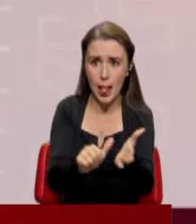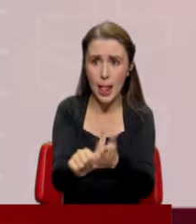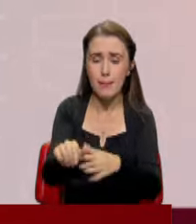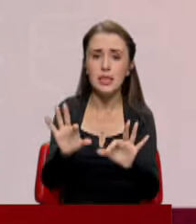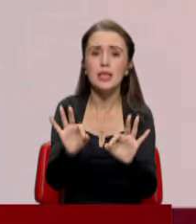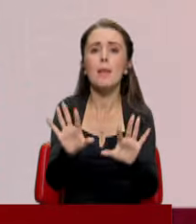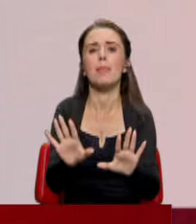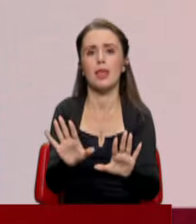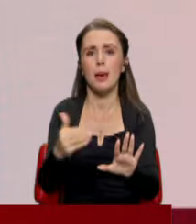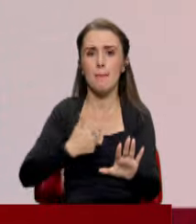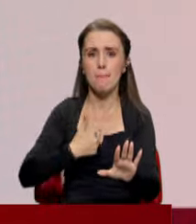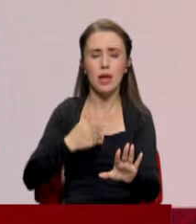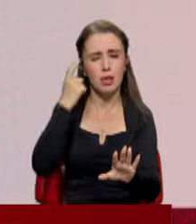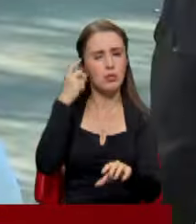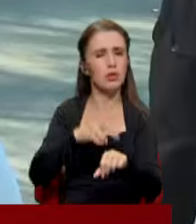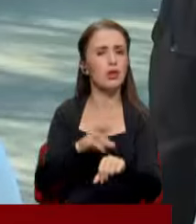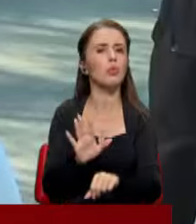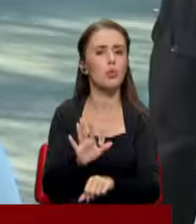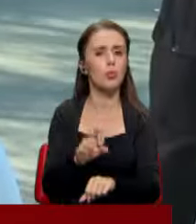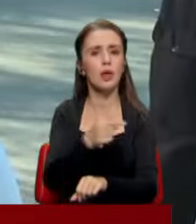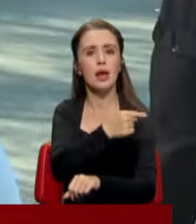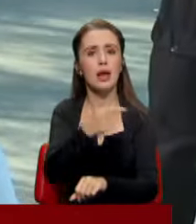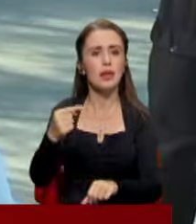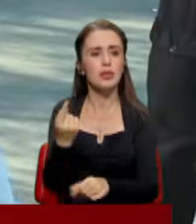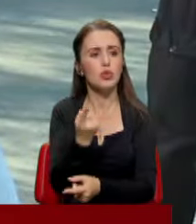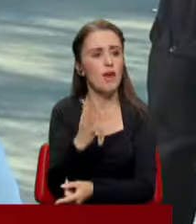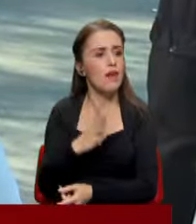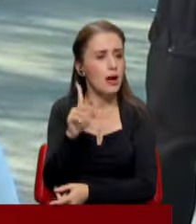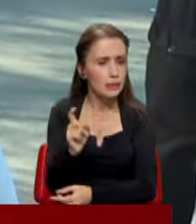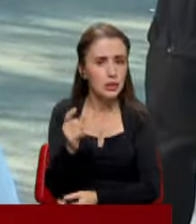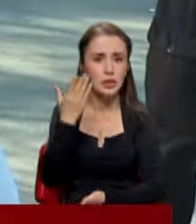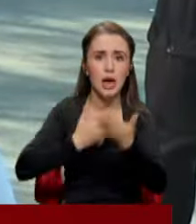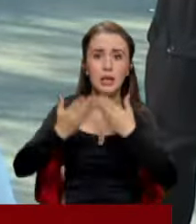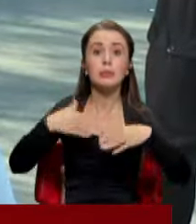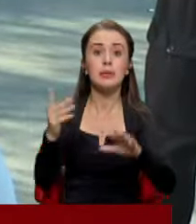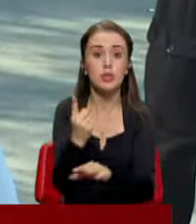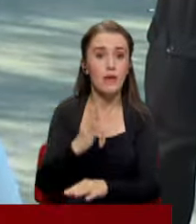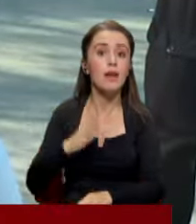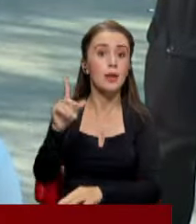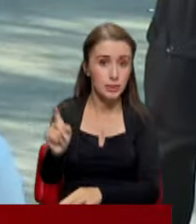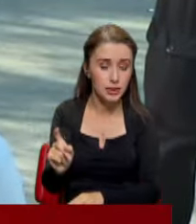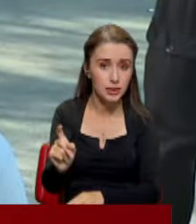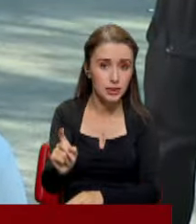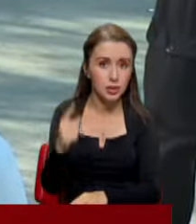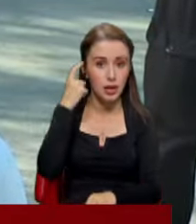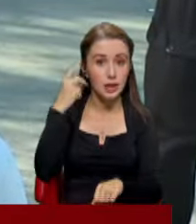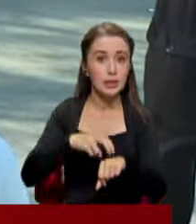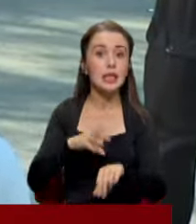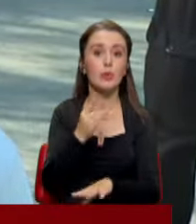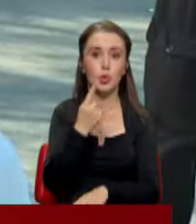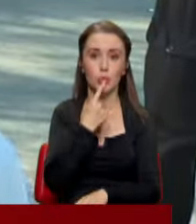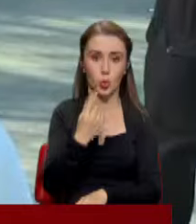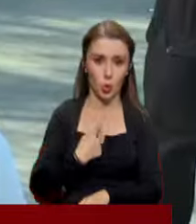ıslanmadı Ben de çok hatırlamıyorum eksik kalan bir yer var mı anlatmadığım bir yer var mı dendiğinde hatırlamıyorum